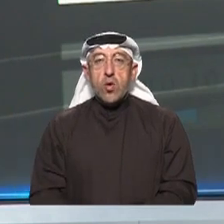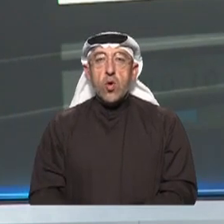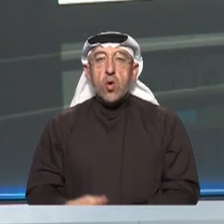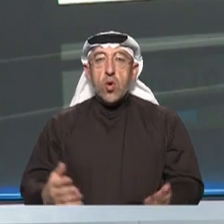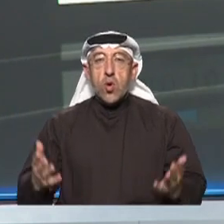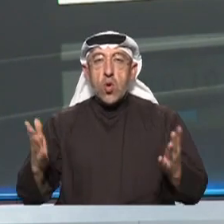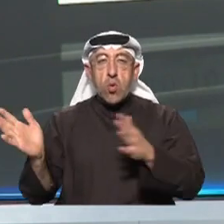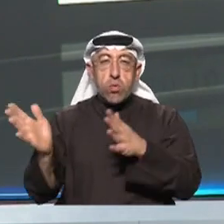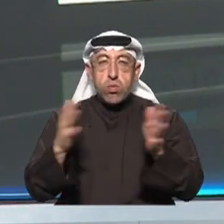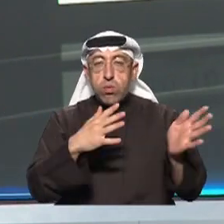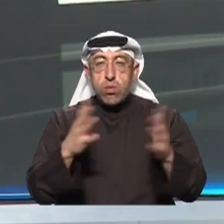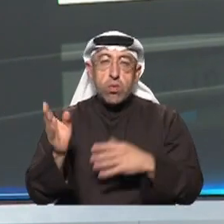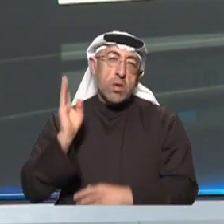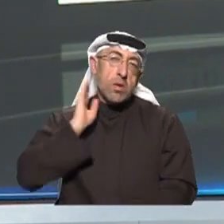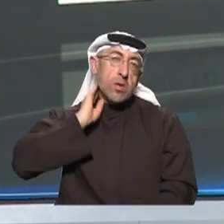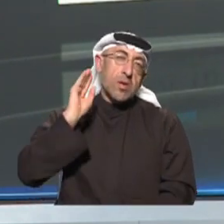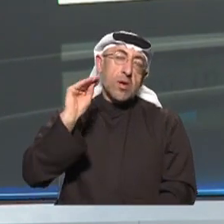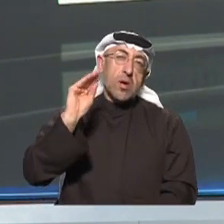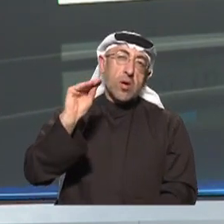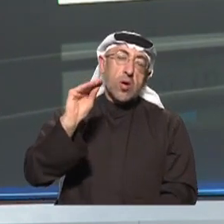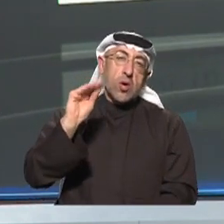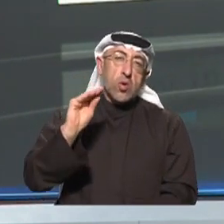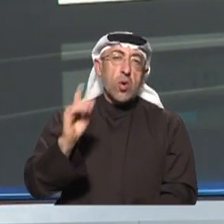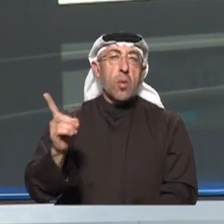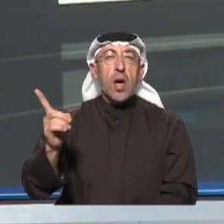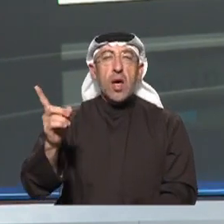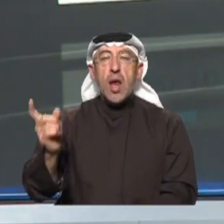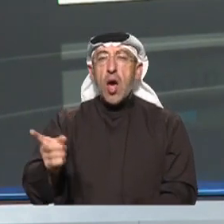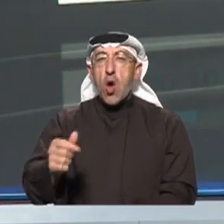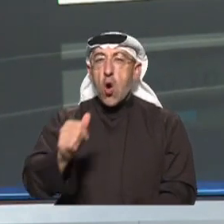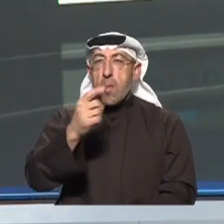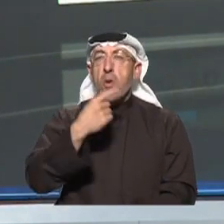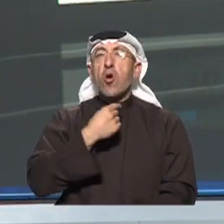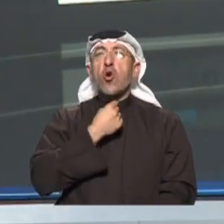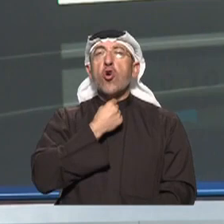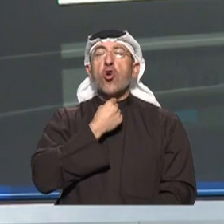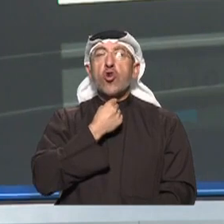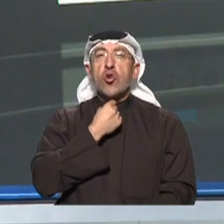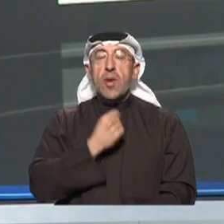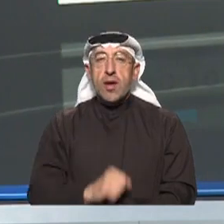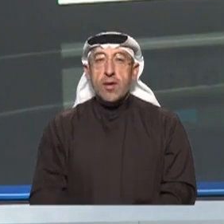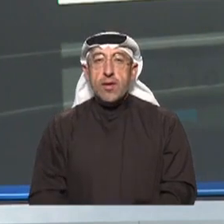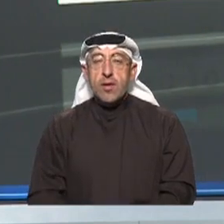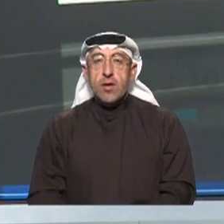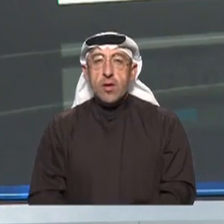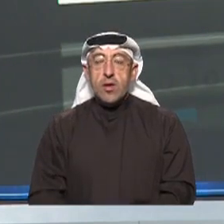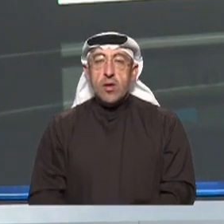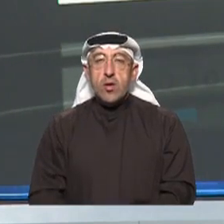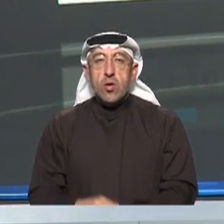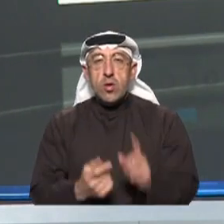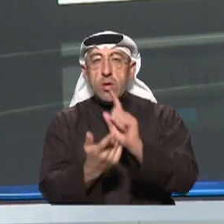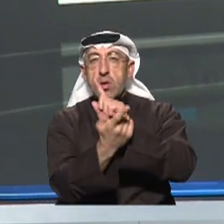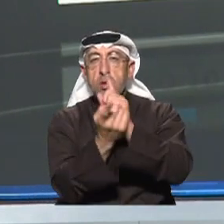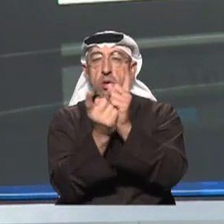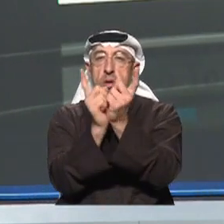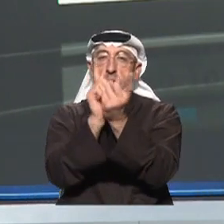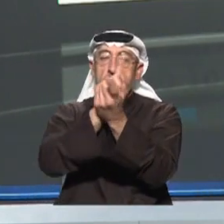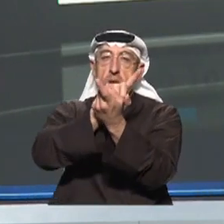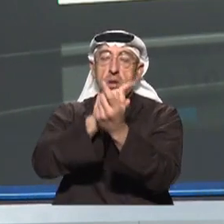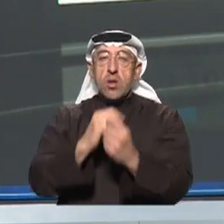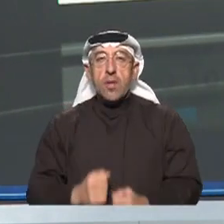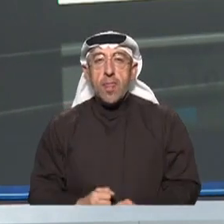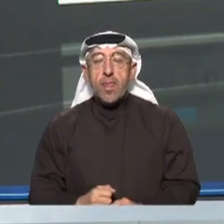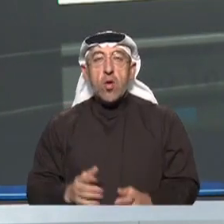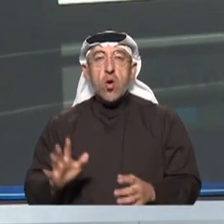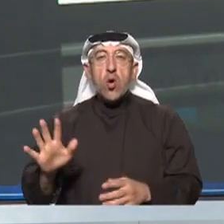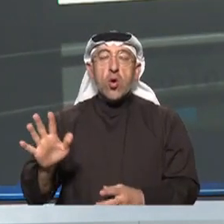الجمعة وبداية يوم السبت في الصباح، ولكن تصبح الانقلاب في درجات في اتجاه